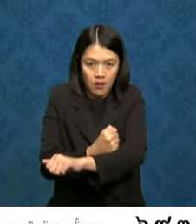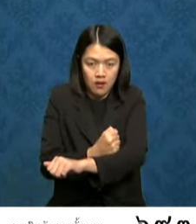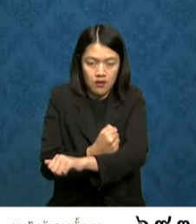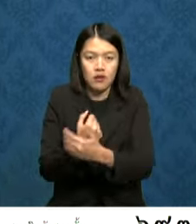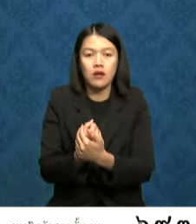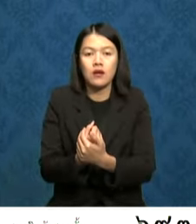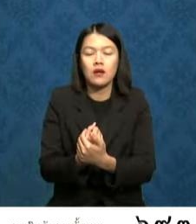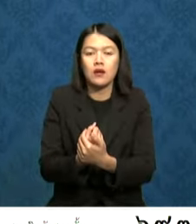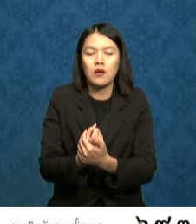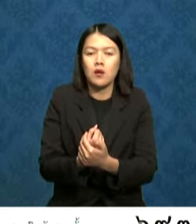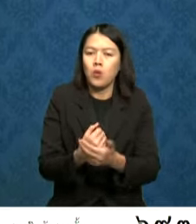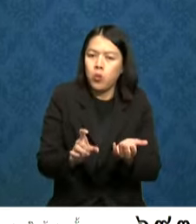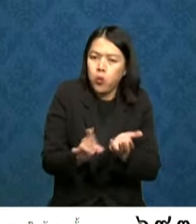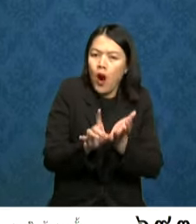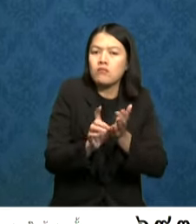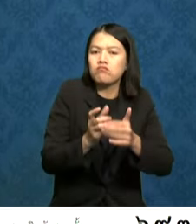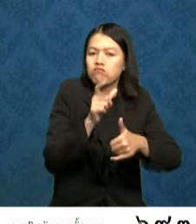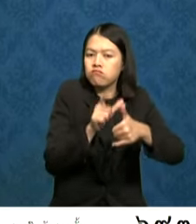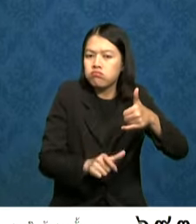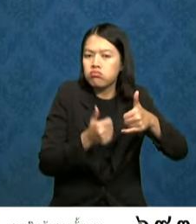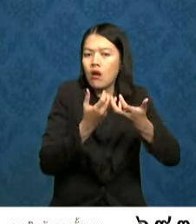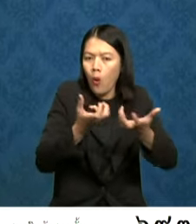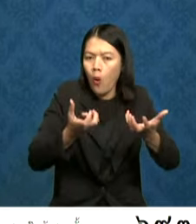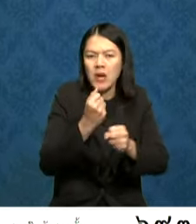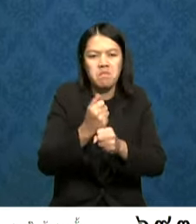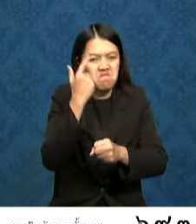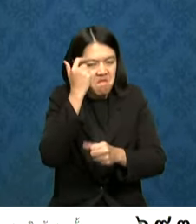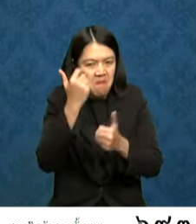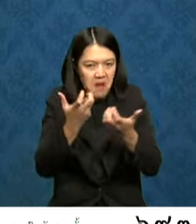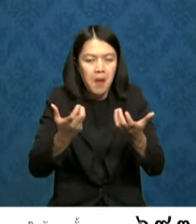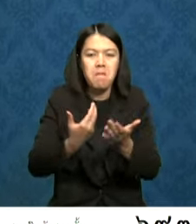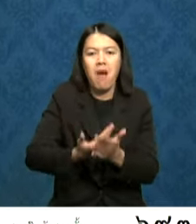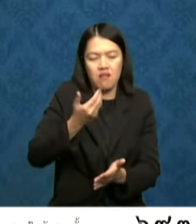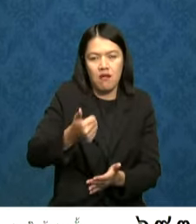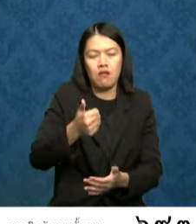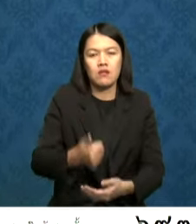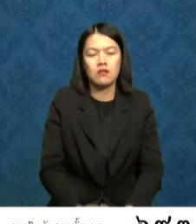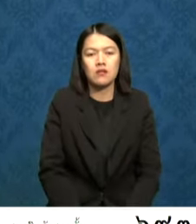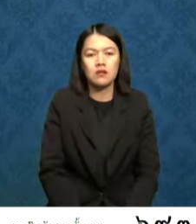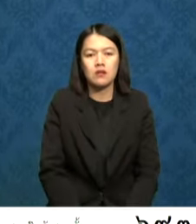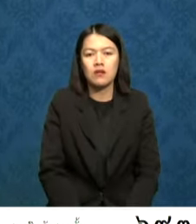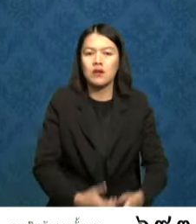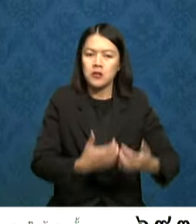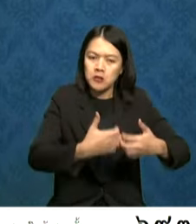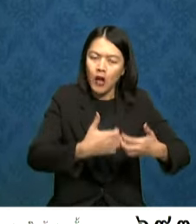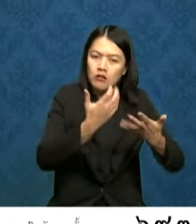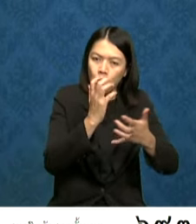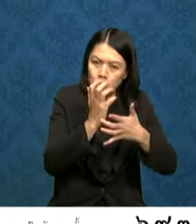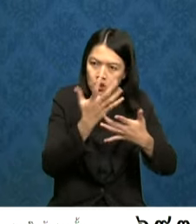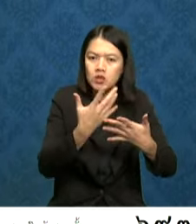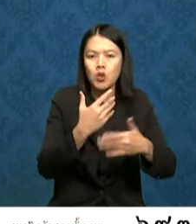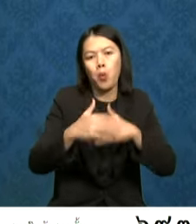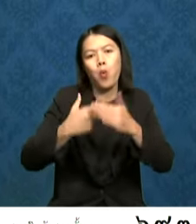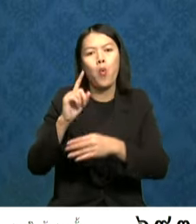เอ่อผลิตภนะคะหรือว่าเอ่อแรงงานต้องผลิตสินค้าได้เก่งขึ้นได้แพงขึ้นนะคะหรือว่าเครื่องจักรเทคโนโลยีอะไรต่างๆมันต้อง